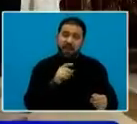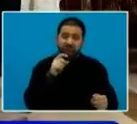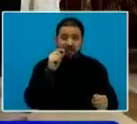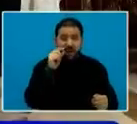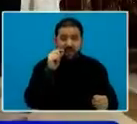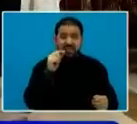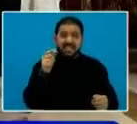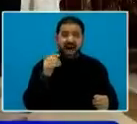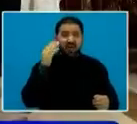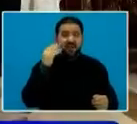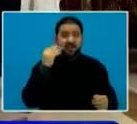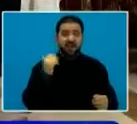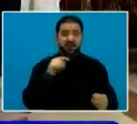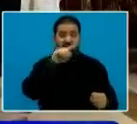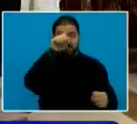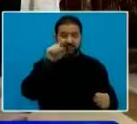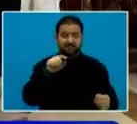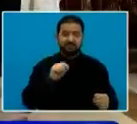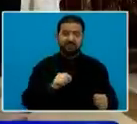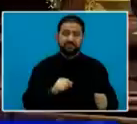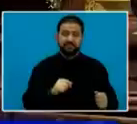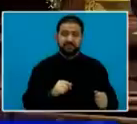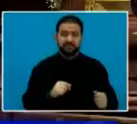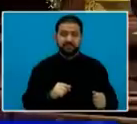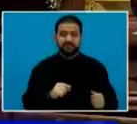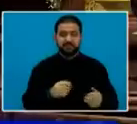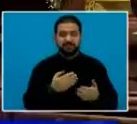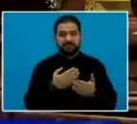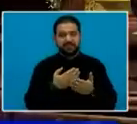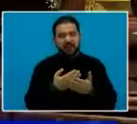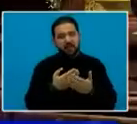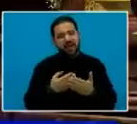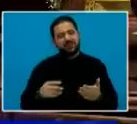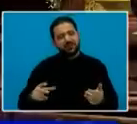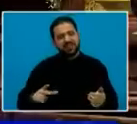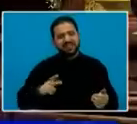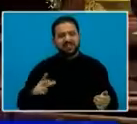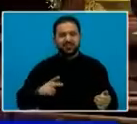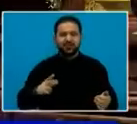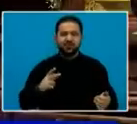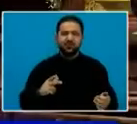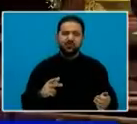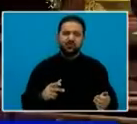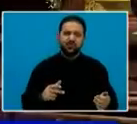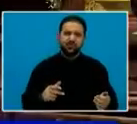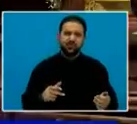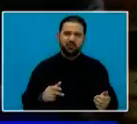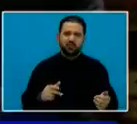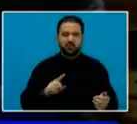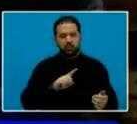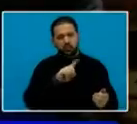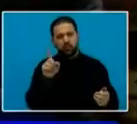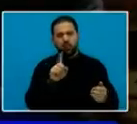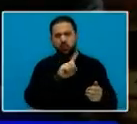mulți ne-ar critica pentru faptul că, mă rog, suntem, punem femeia pe planul